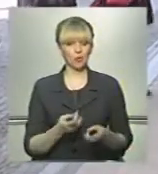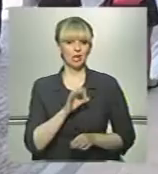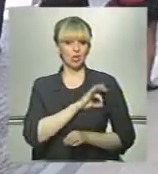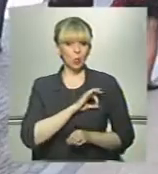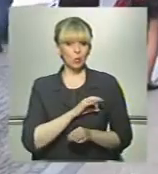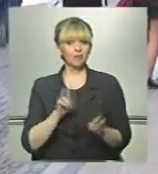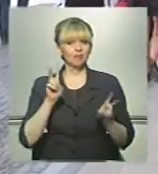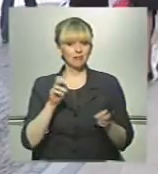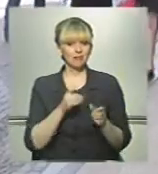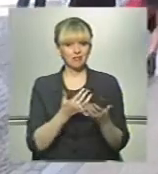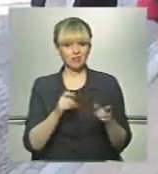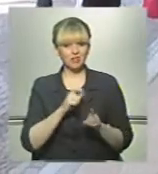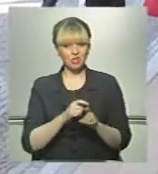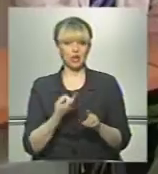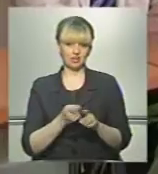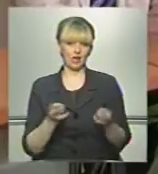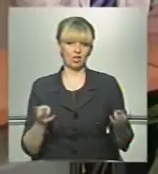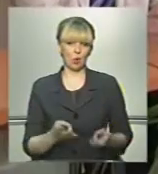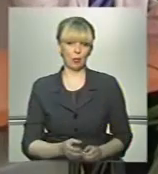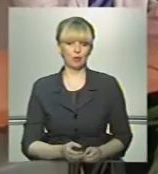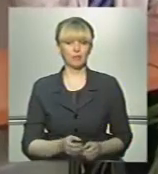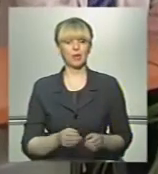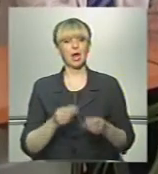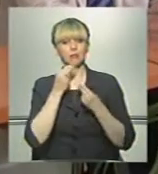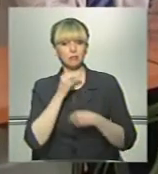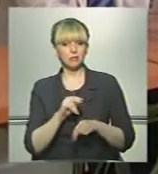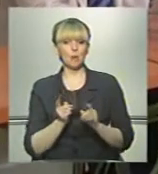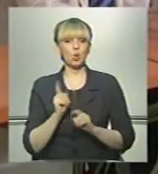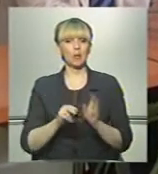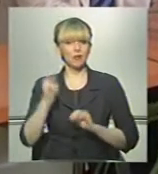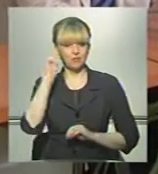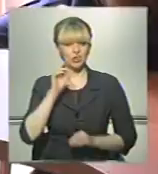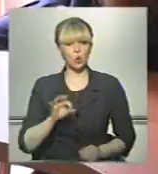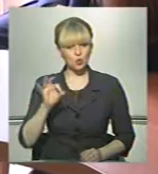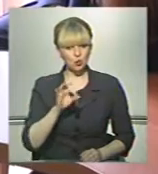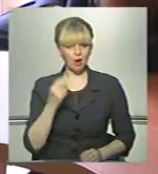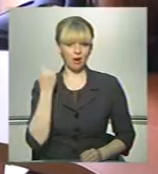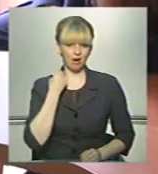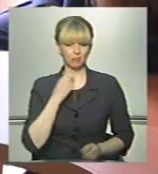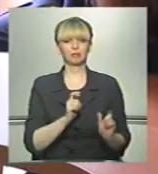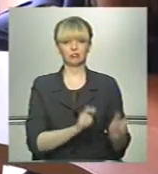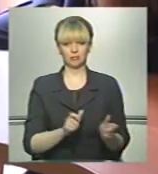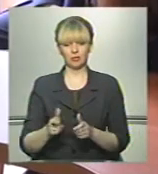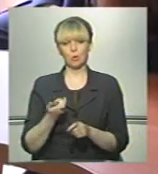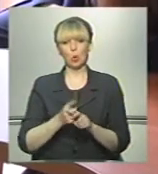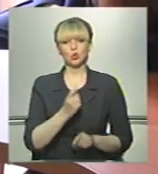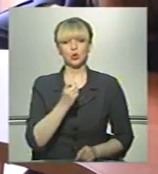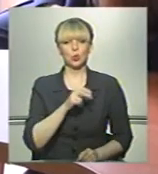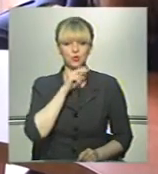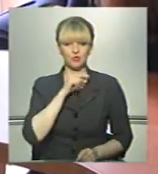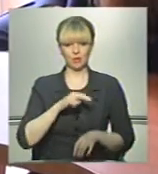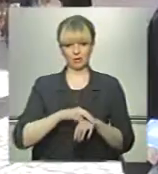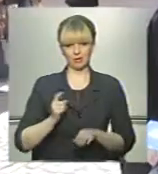юридична термінологія є необхідною. Підтягнути або навіть вивчити з нуля англійську зголосилися понад 100